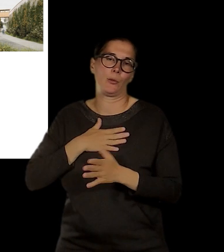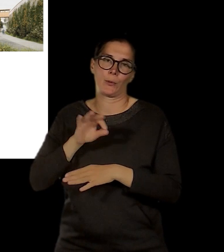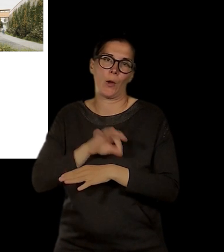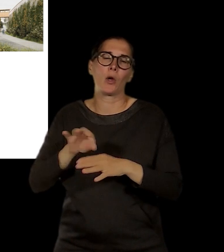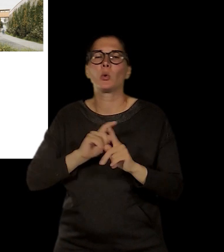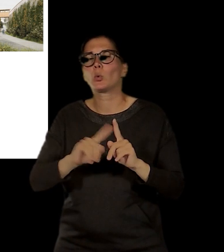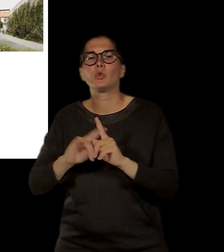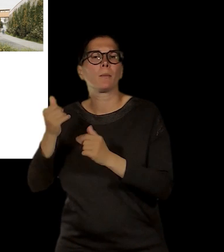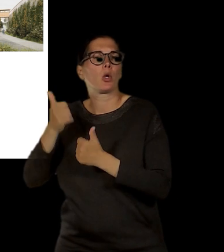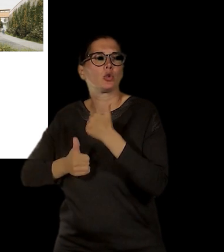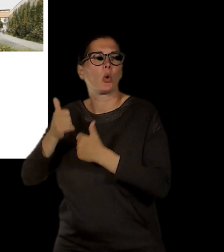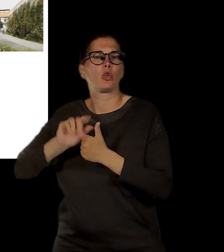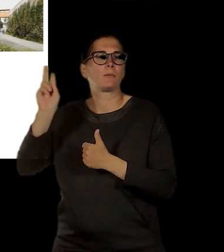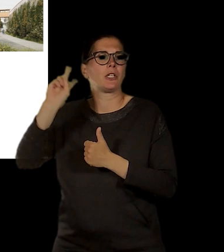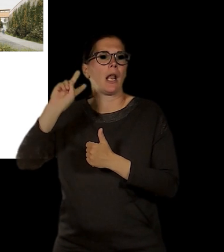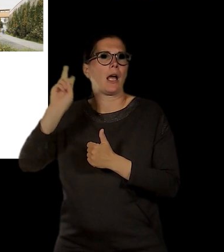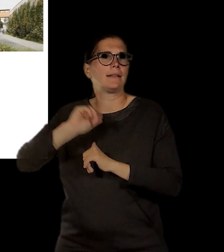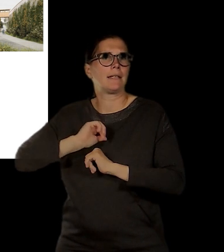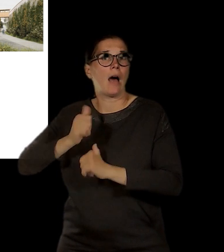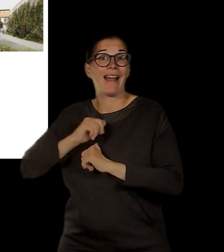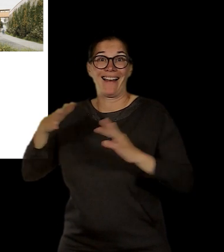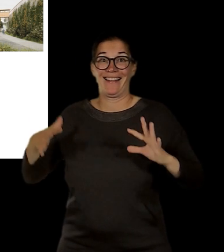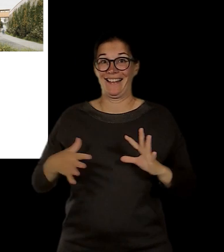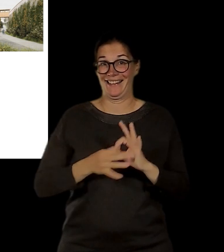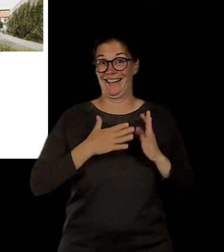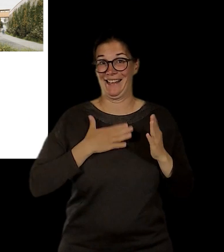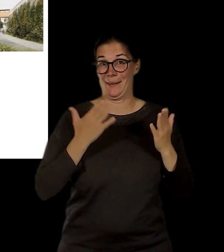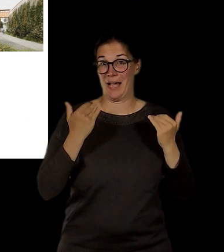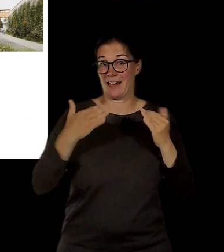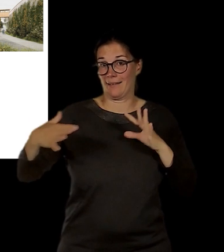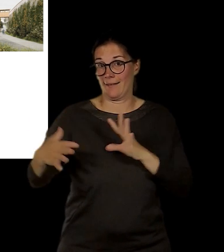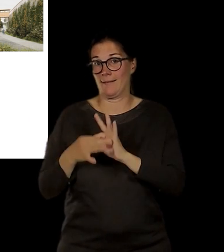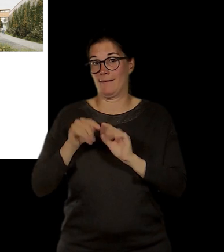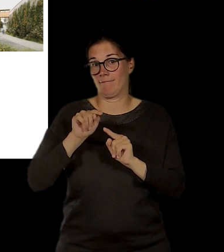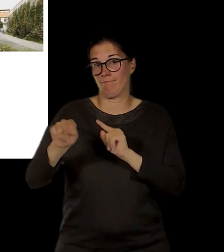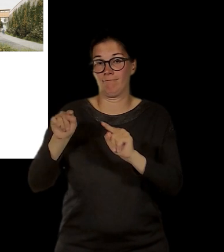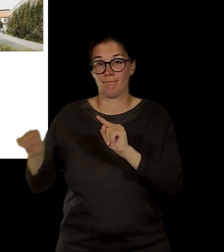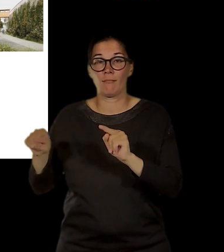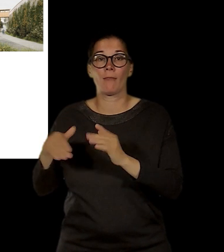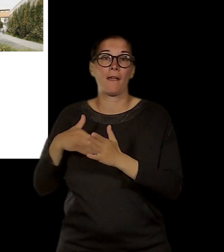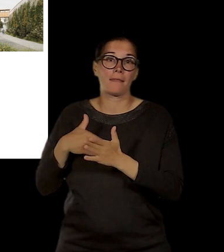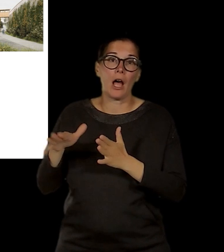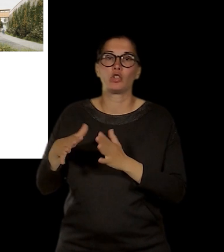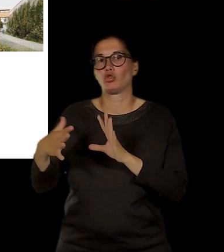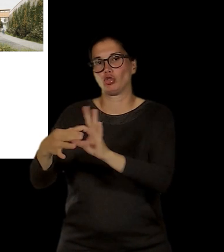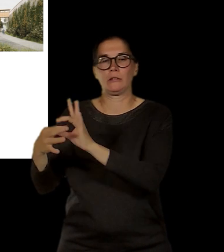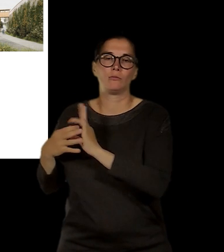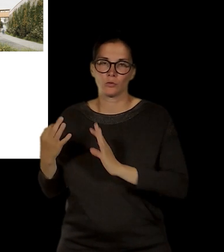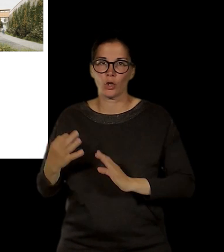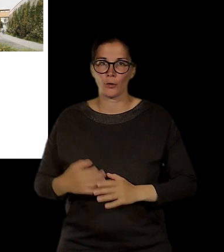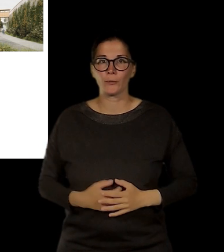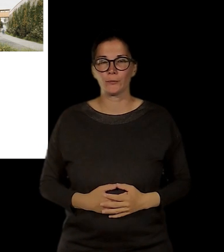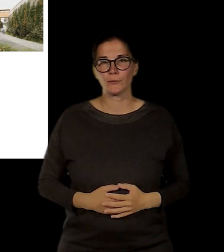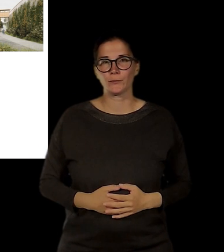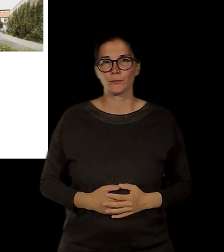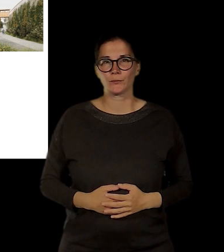soutěžní projekty, které ale s tímto parkem navazují nový kontakt různých typů spojení a propojení.